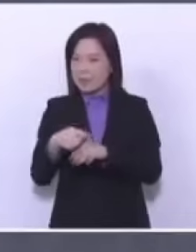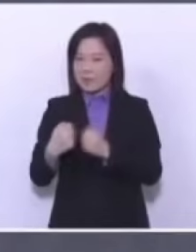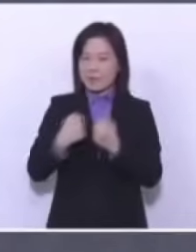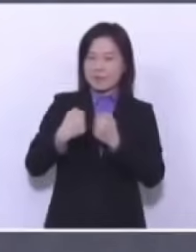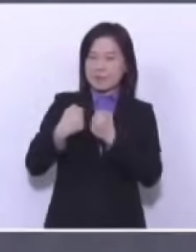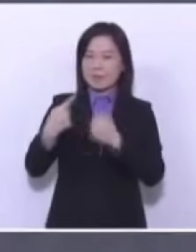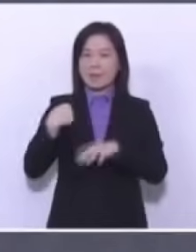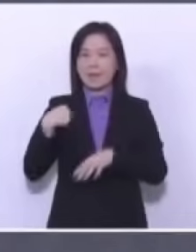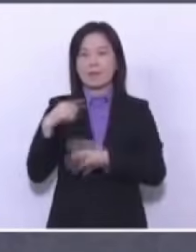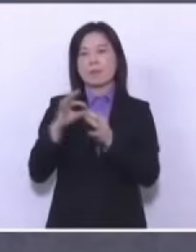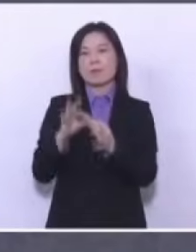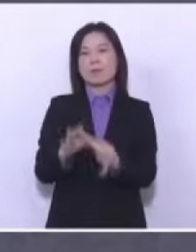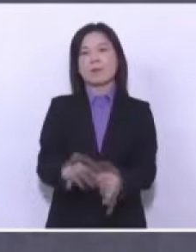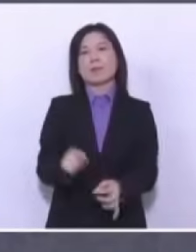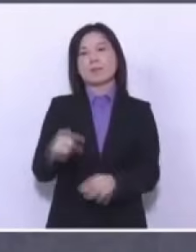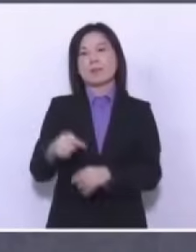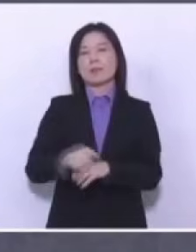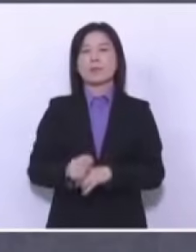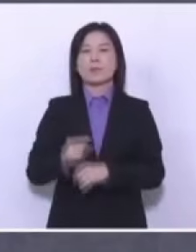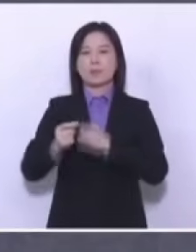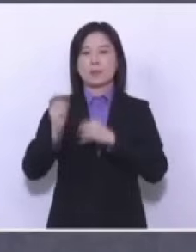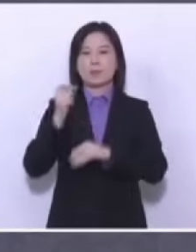任，写下了政治奇迹。